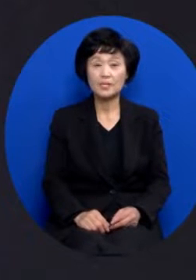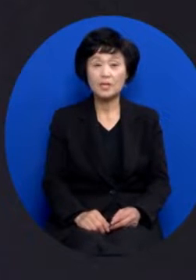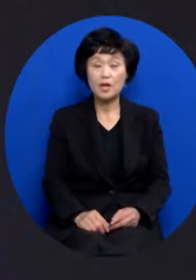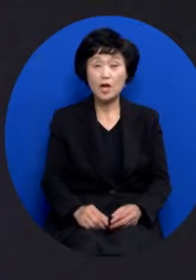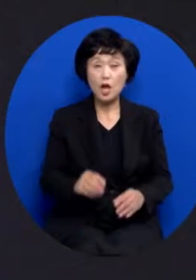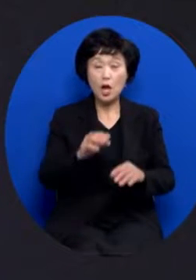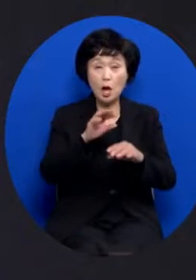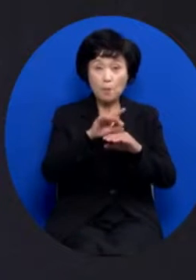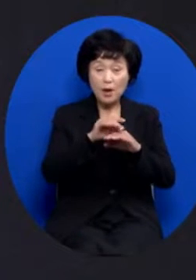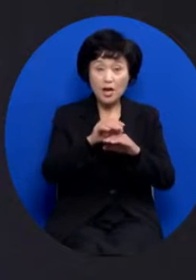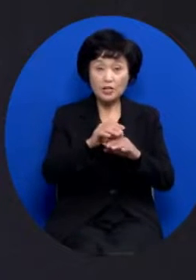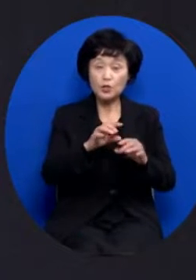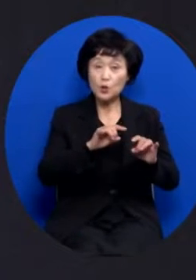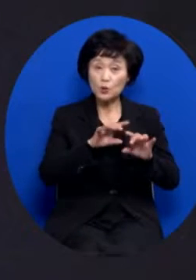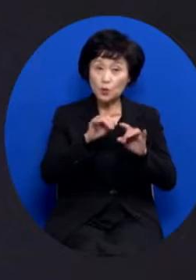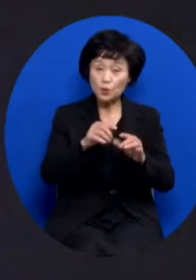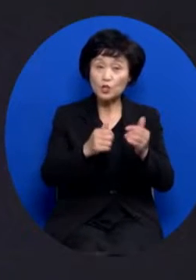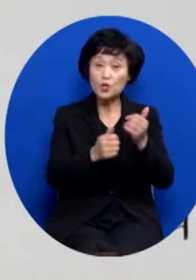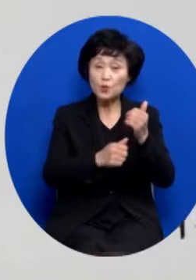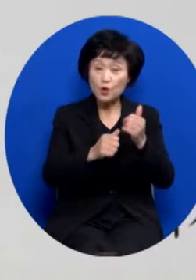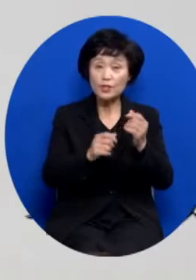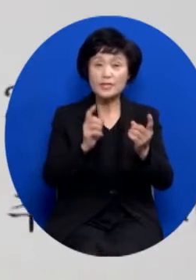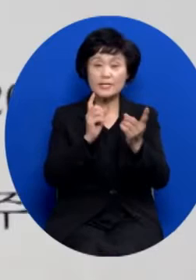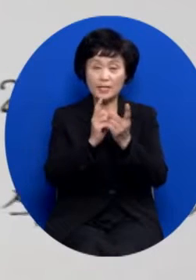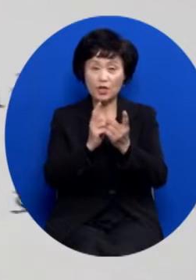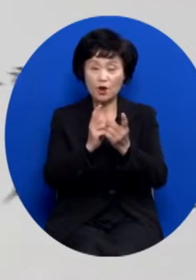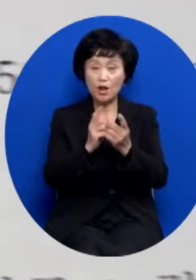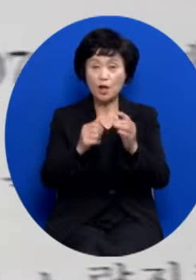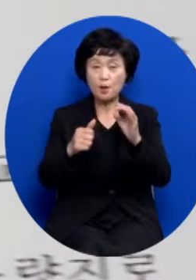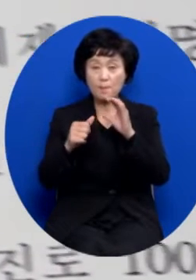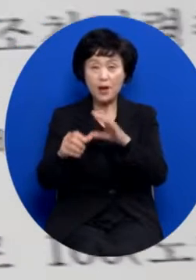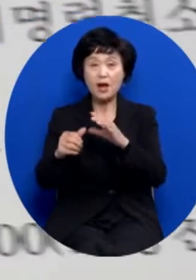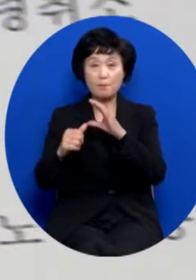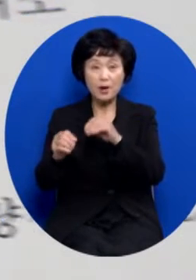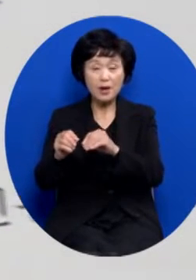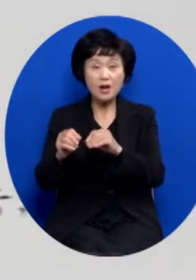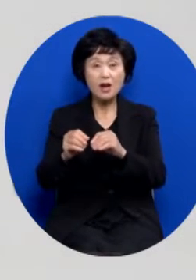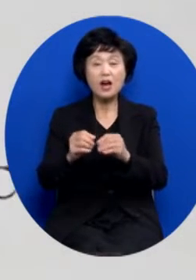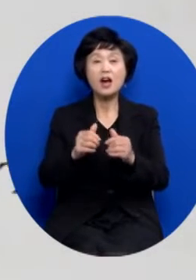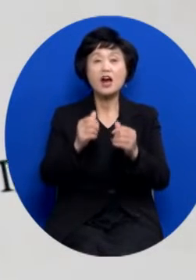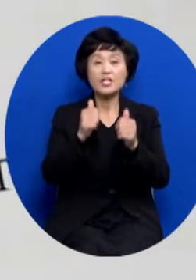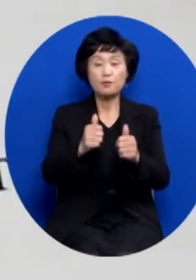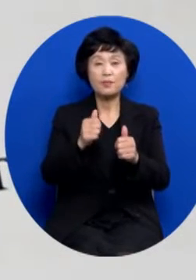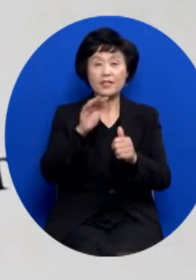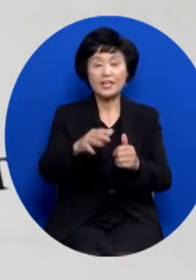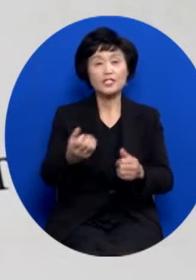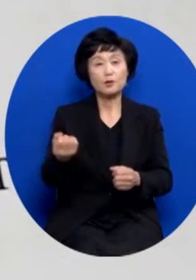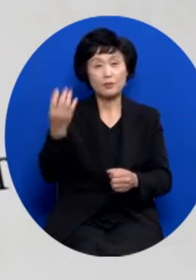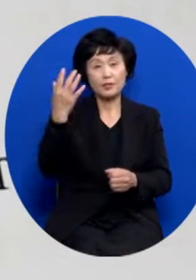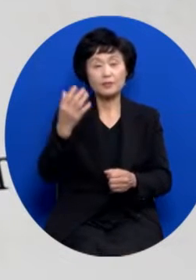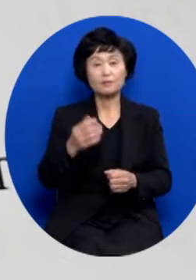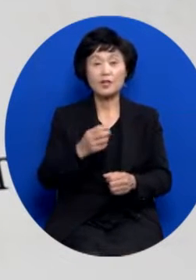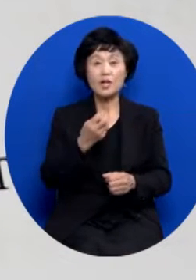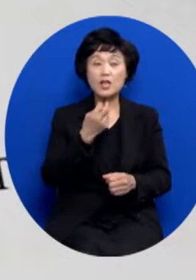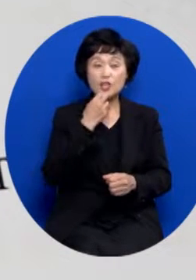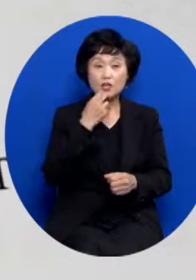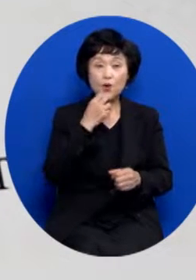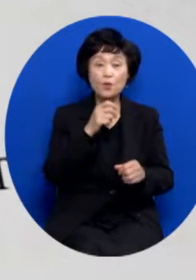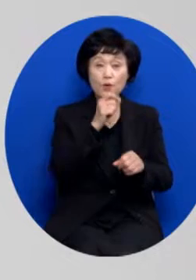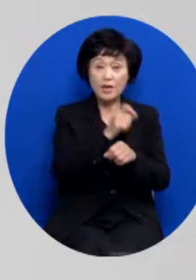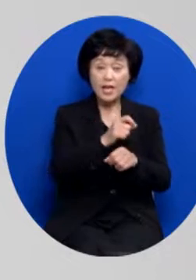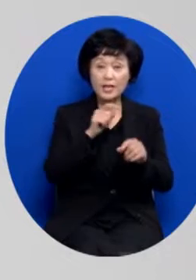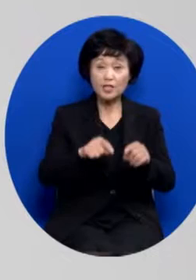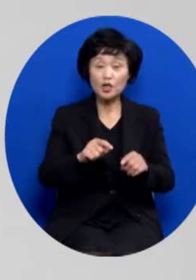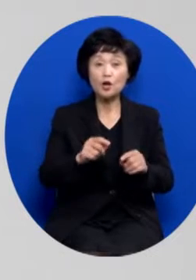CTS가 방송통신위원회를 상대로 한 제재조치 명령 취소 소송에서 승소했습니다. 서울행정법원